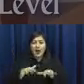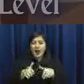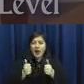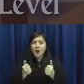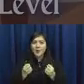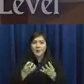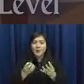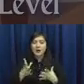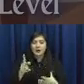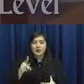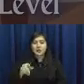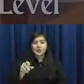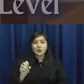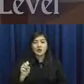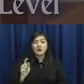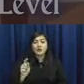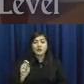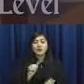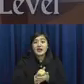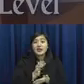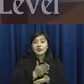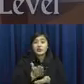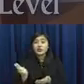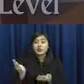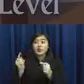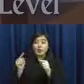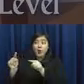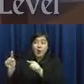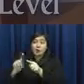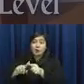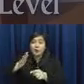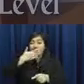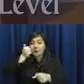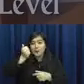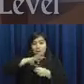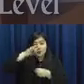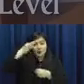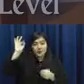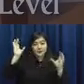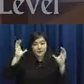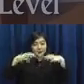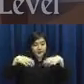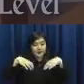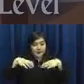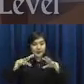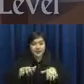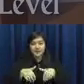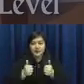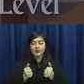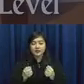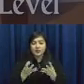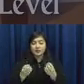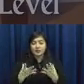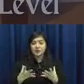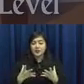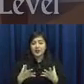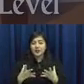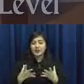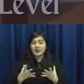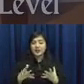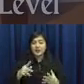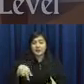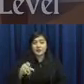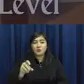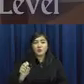na nasa solwining conference kayo? Yan. Ilan ang post ninyo sa Facebook na ka-fellowship niyo si Pastor? Buti